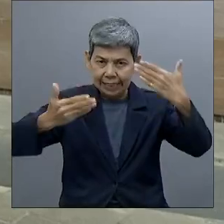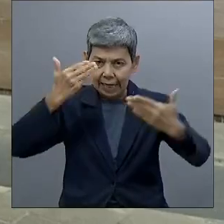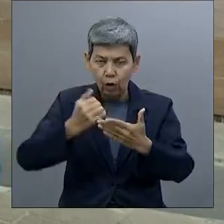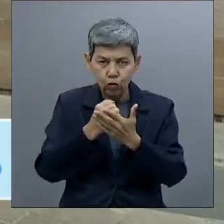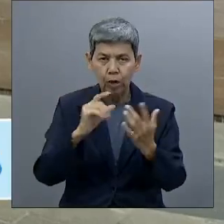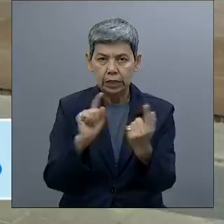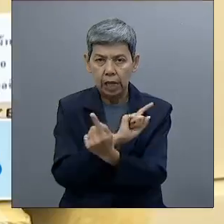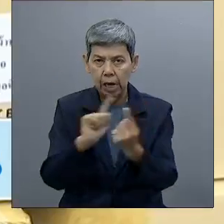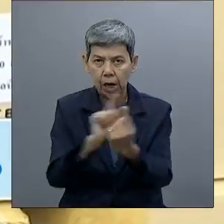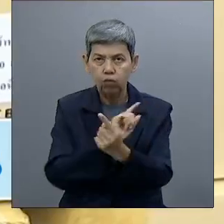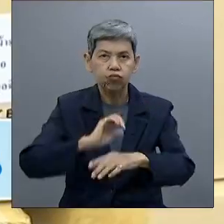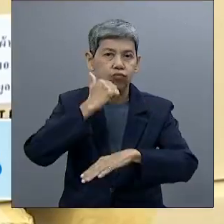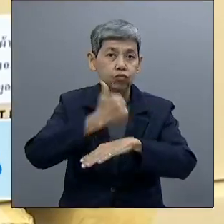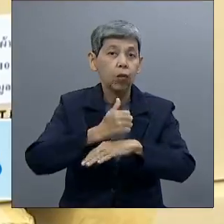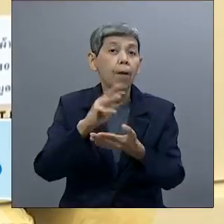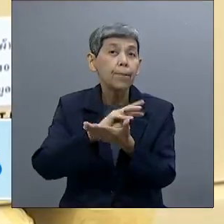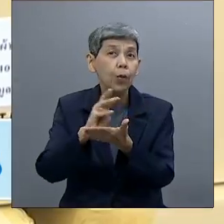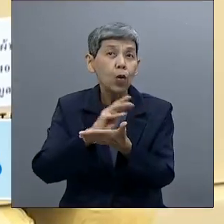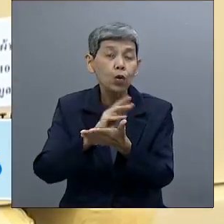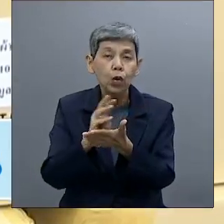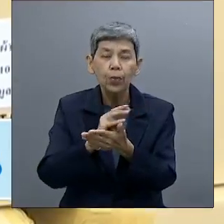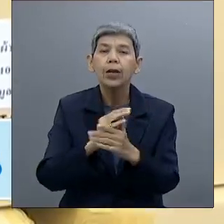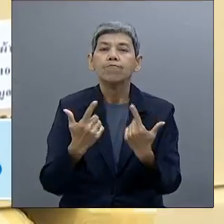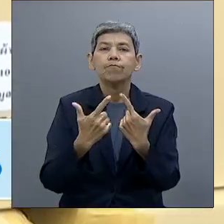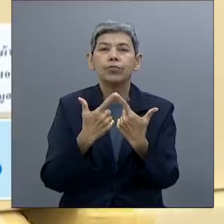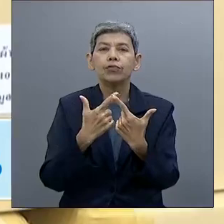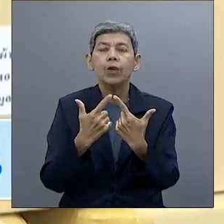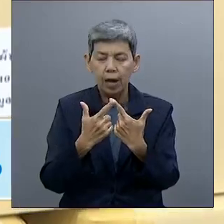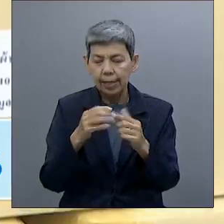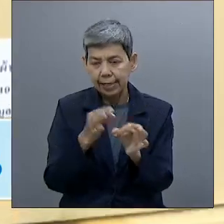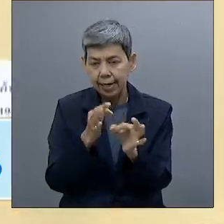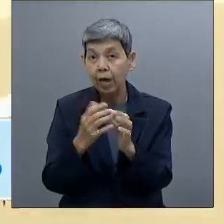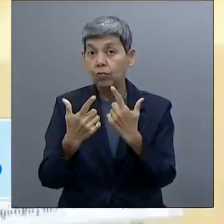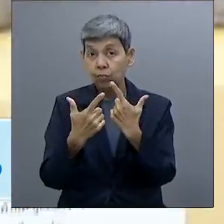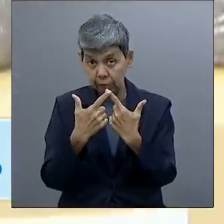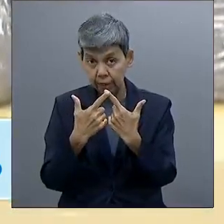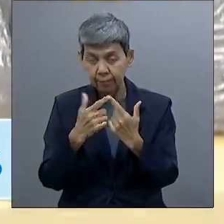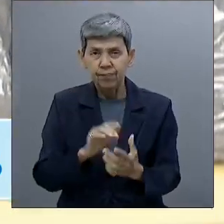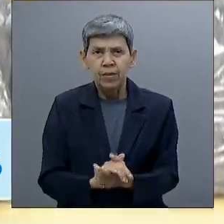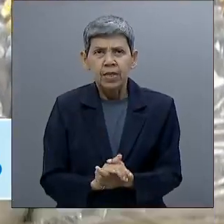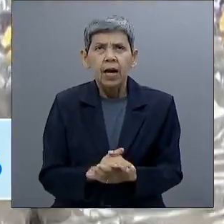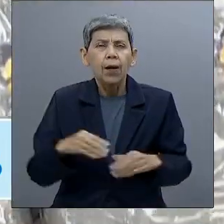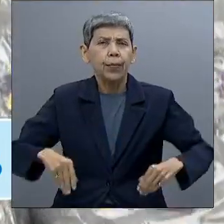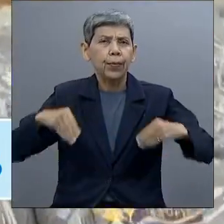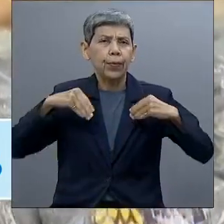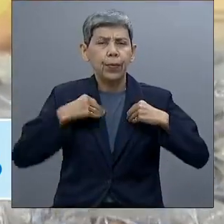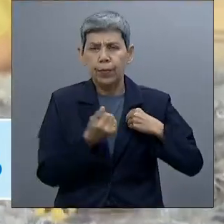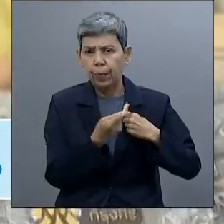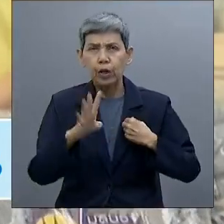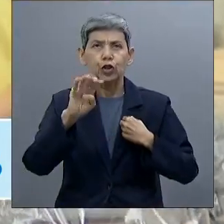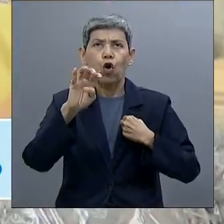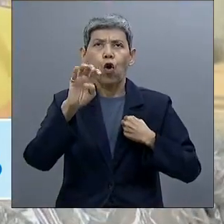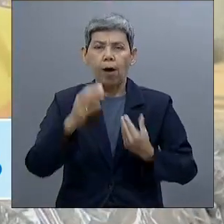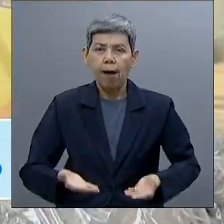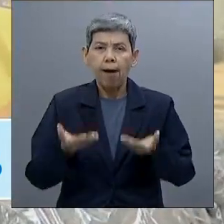คมรองผู้อำนวยการมูลนิธิกรุงศรีธนาคารกรุงศรีอยุธยาจำกัดมหาชนนำผ้าห่มจำนวน400ผืนม